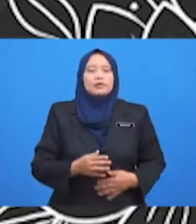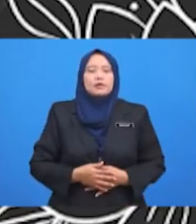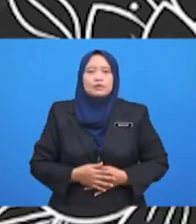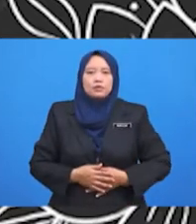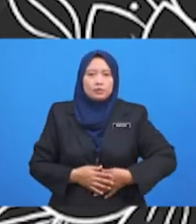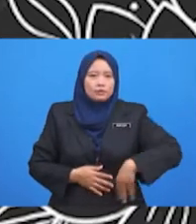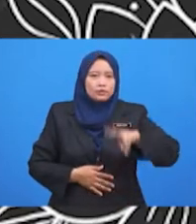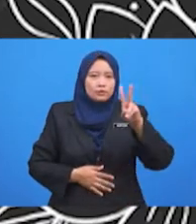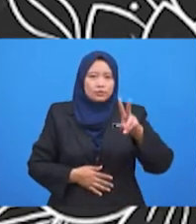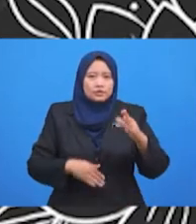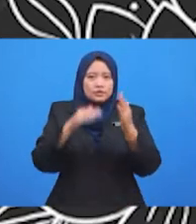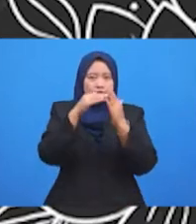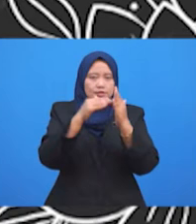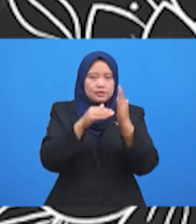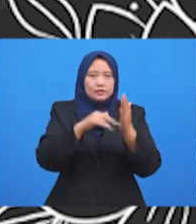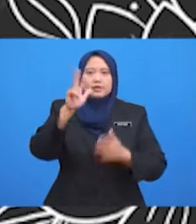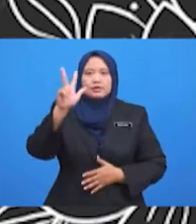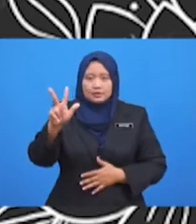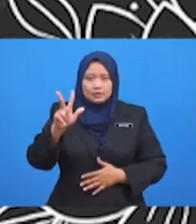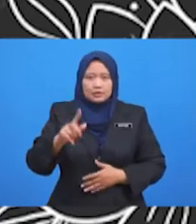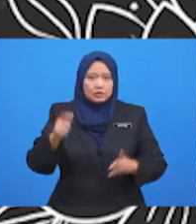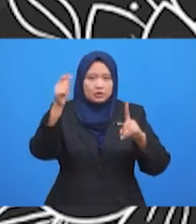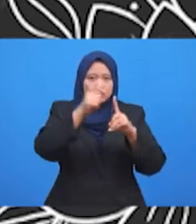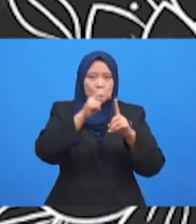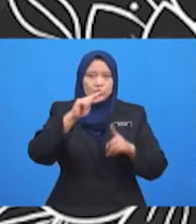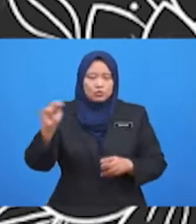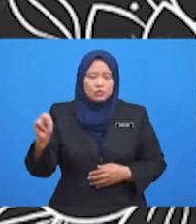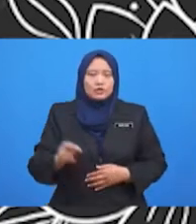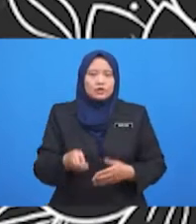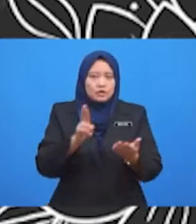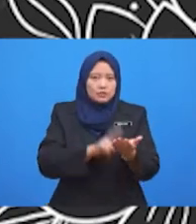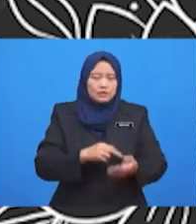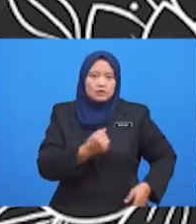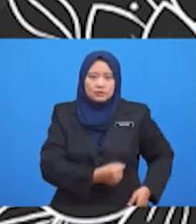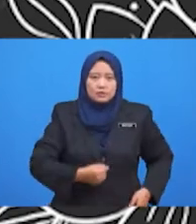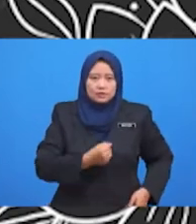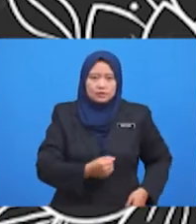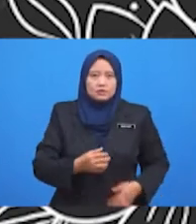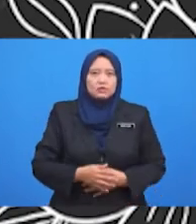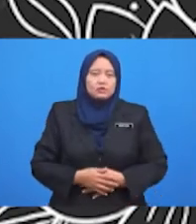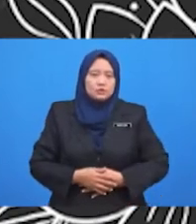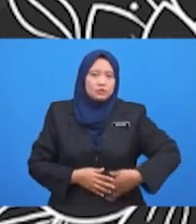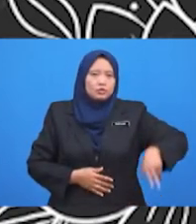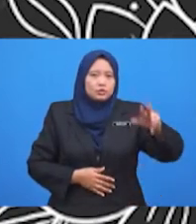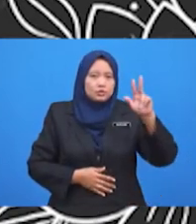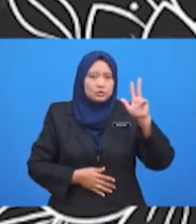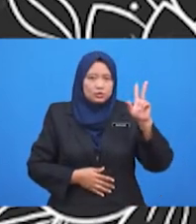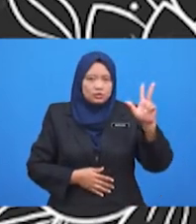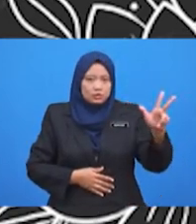3 tujuan rawatan badan ultrasound dilakukan. Soalan yang ketiga, berikan